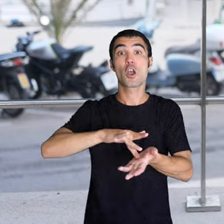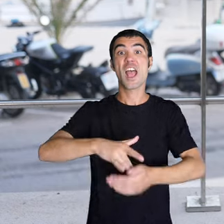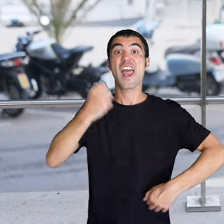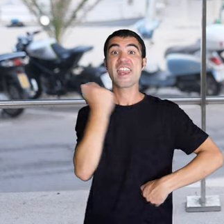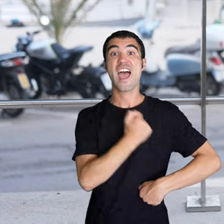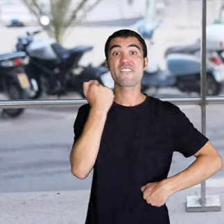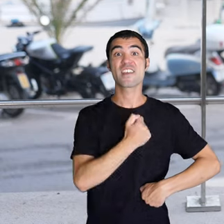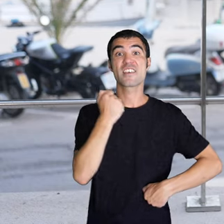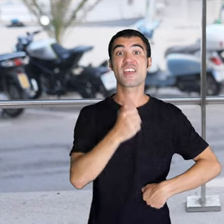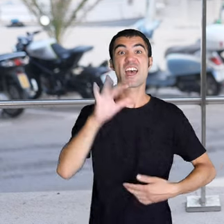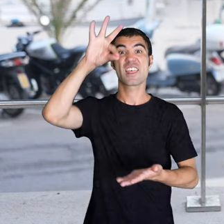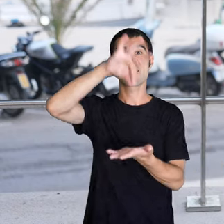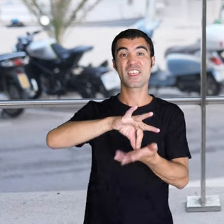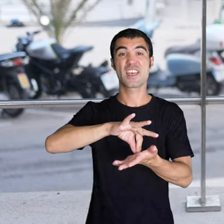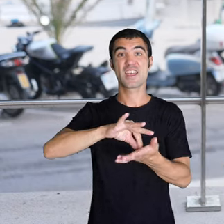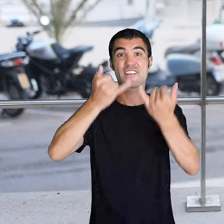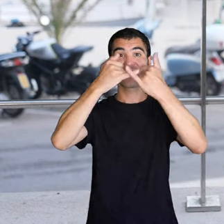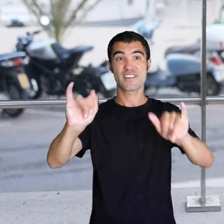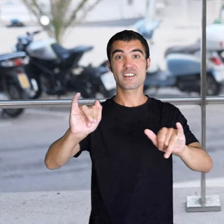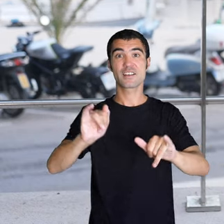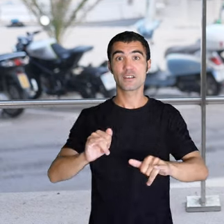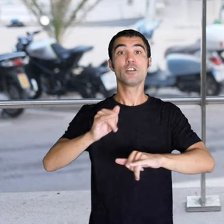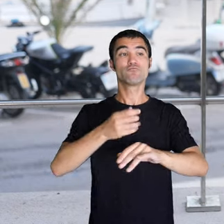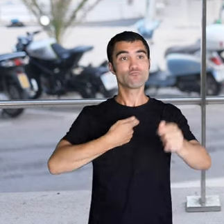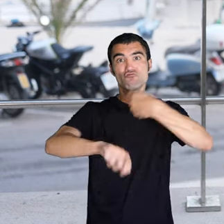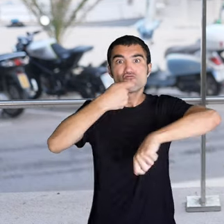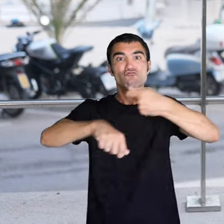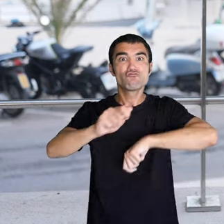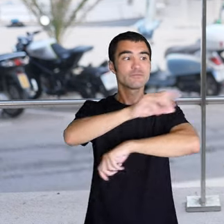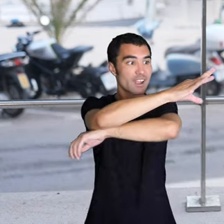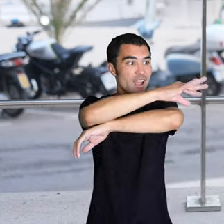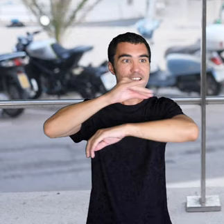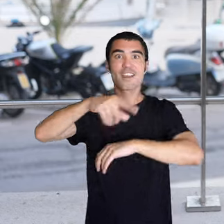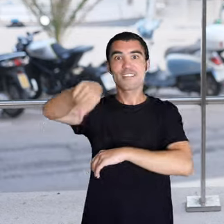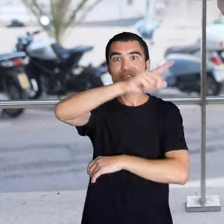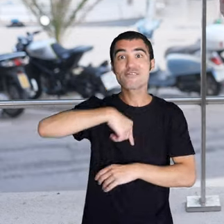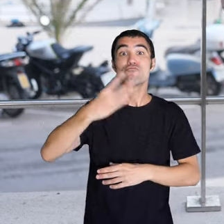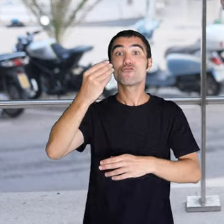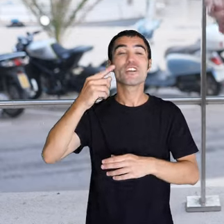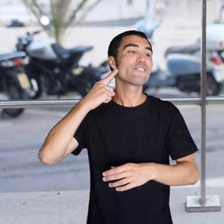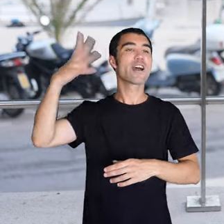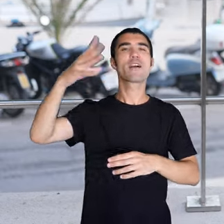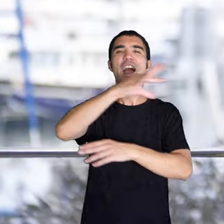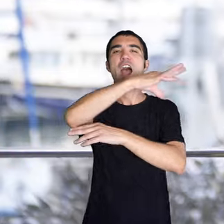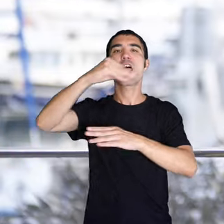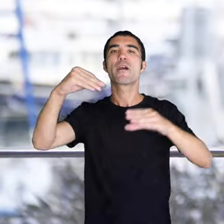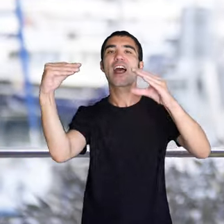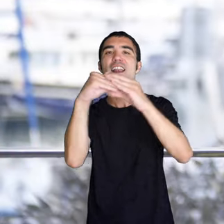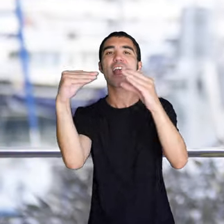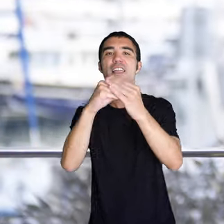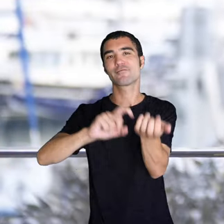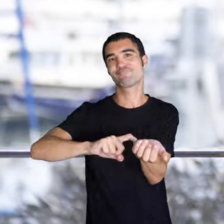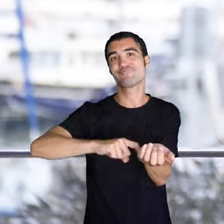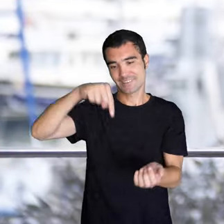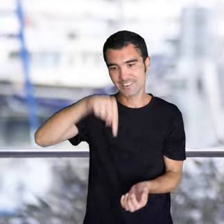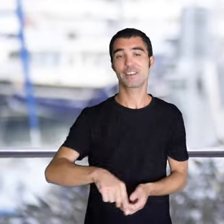Nadal hem anat a vendre que les barques sortien en els calamars i aquí hi molta ficció en els calamars rellenos i si per